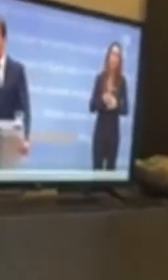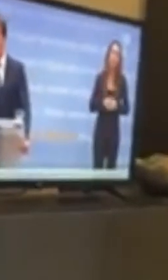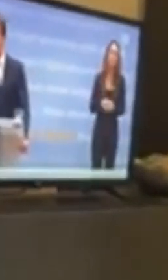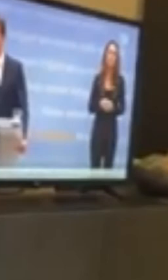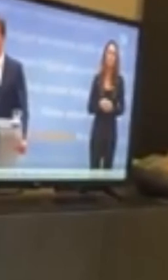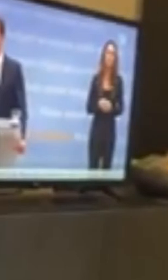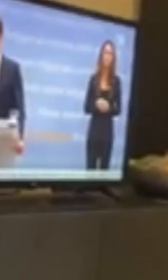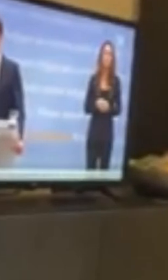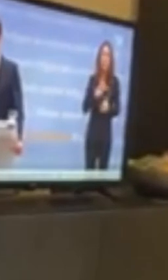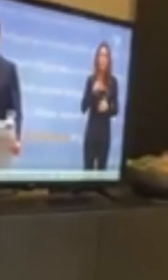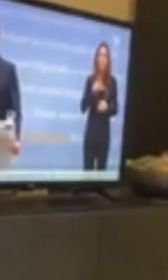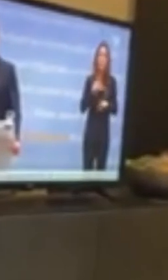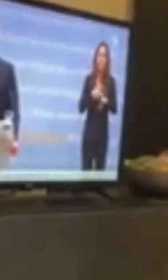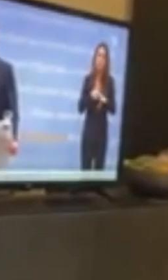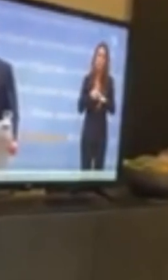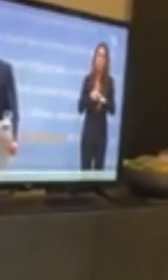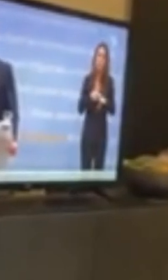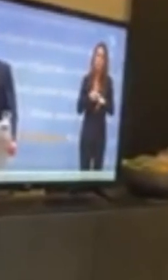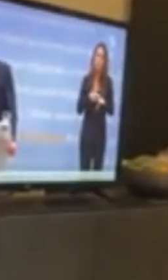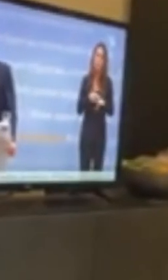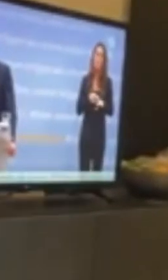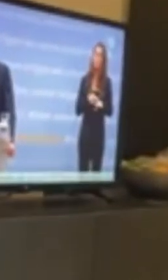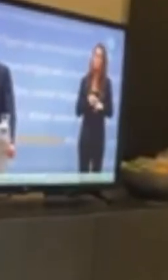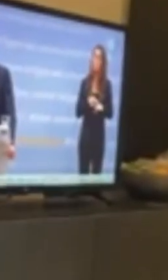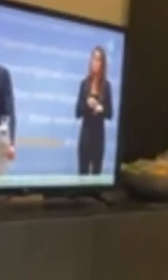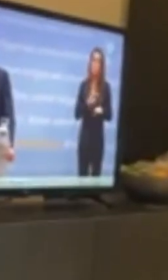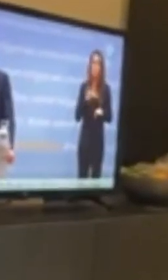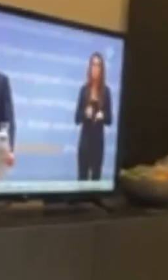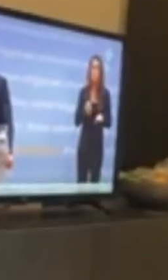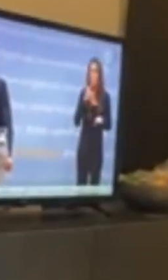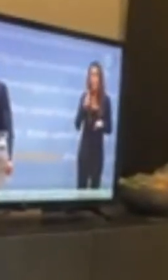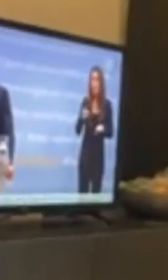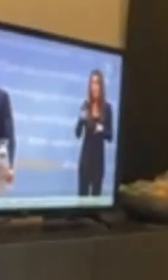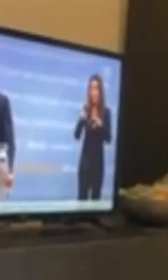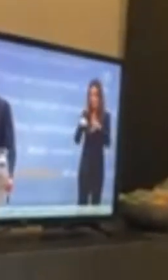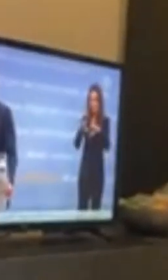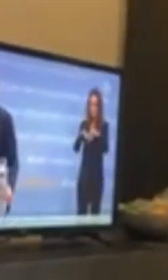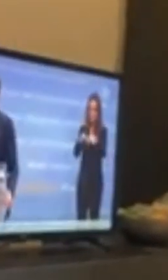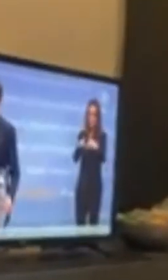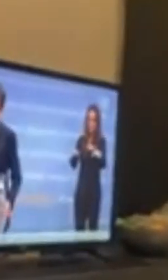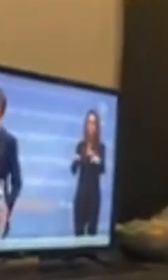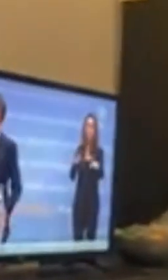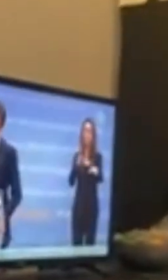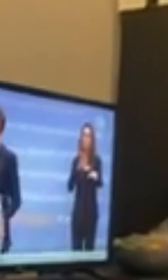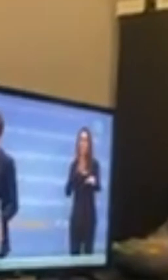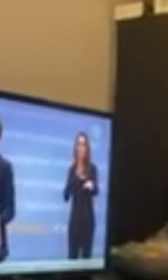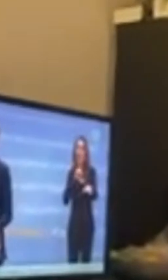Indien nodig, dat moet ik echt op wijzen, kan een kantoor ook worden gesloten als sprake is van een cluster van besmettingen.